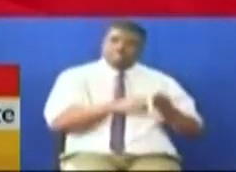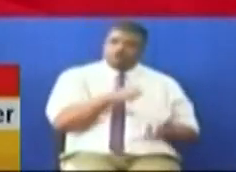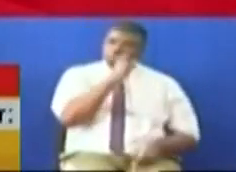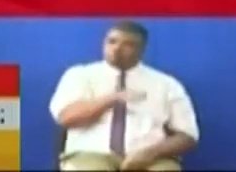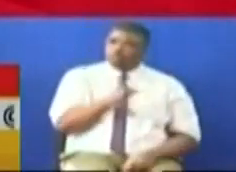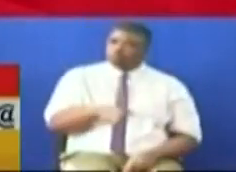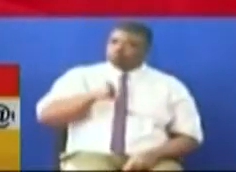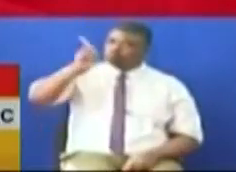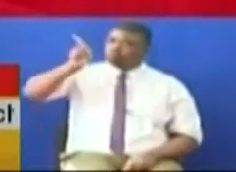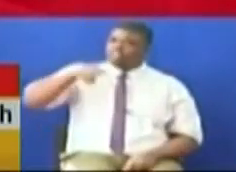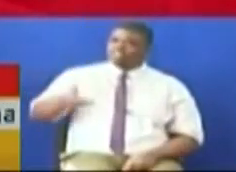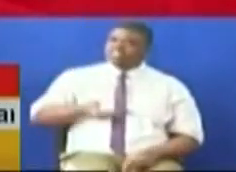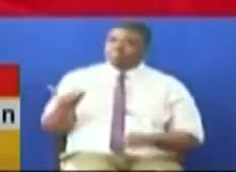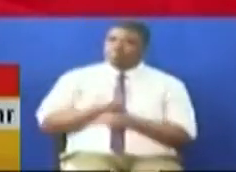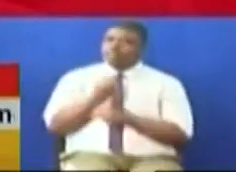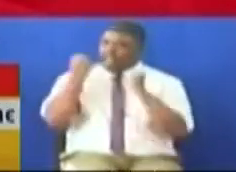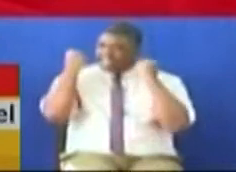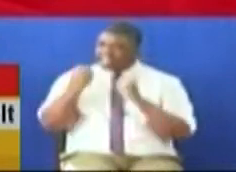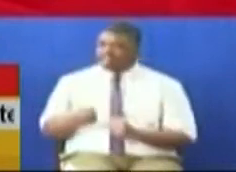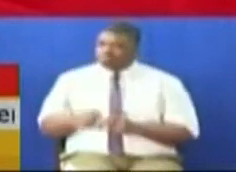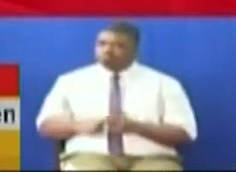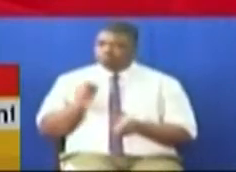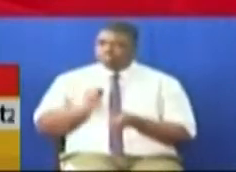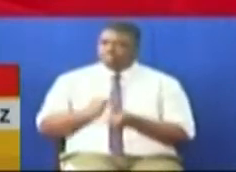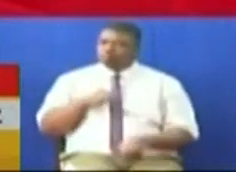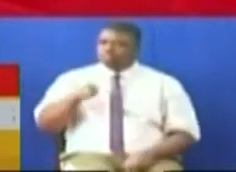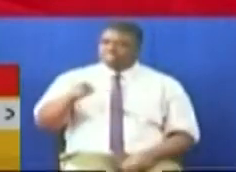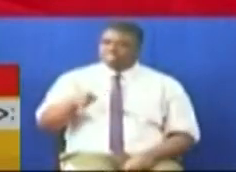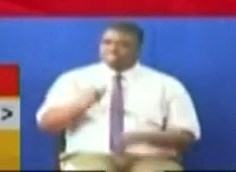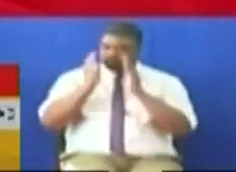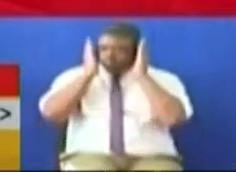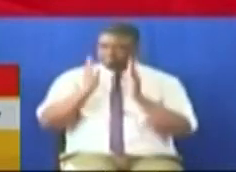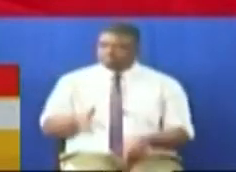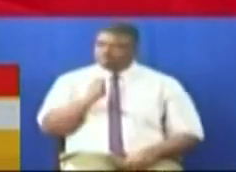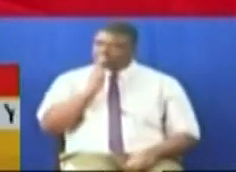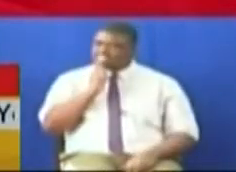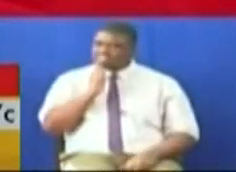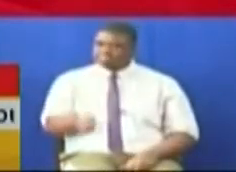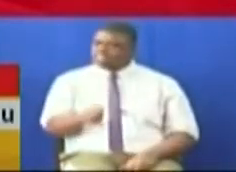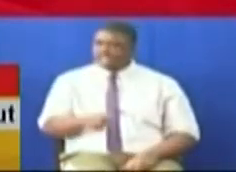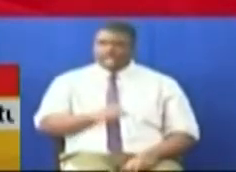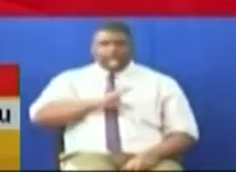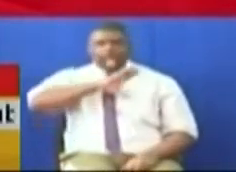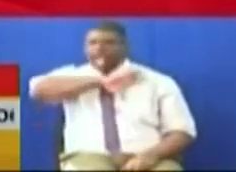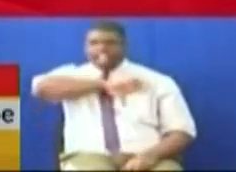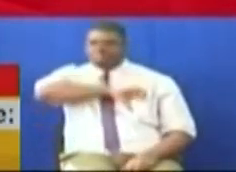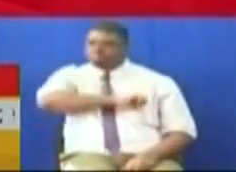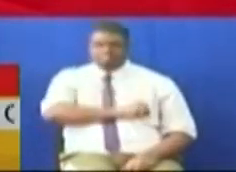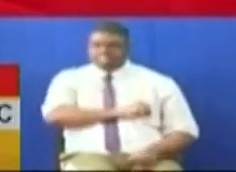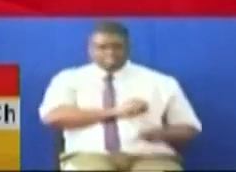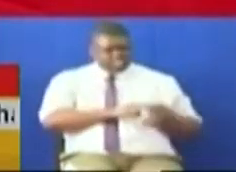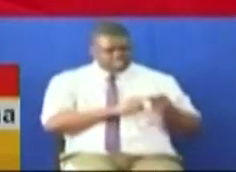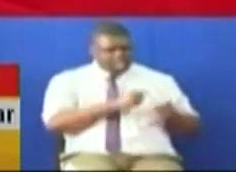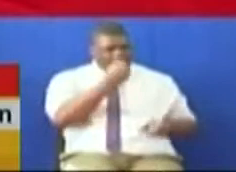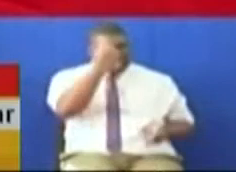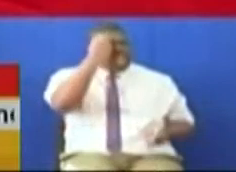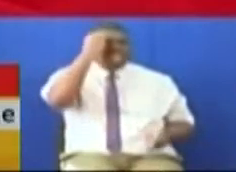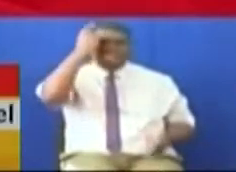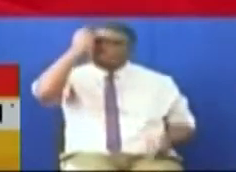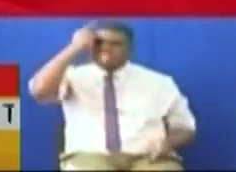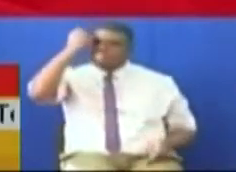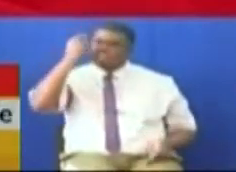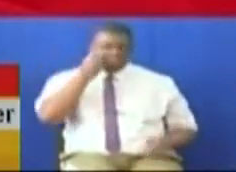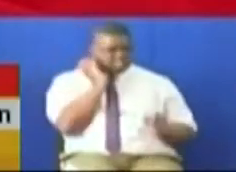ambao kule vijijini wanapata shida. Jambo hili Mheshimiwa Spika halivumiliki, lakini pia halieleweki malengo yake haswa ni nini. Kwa